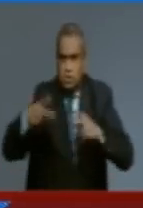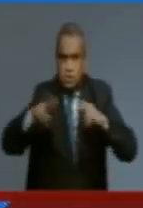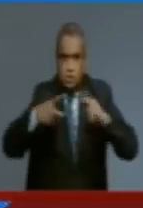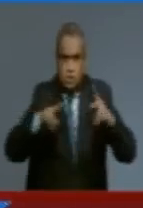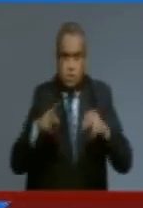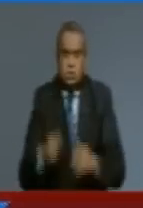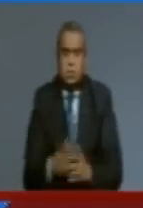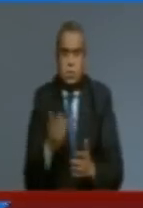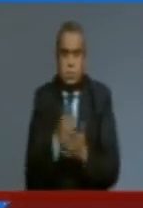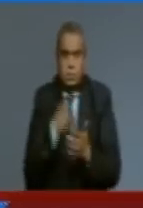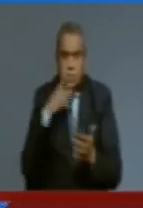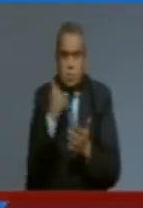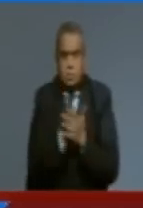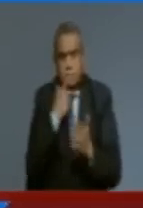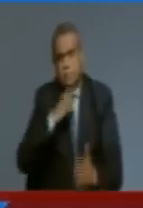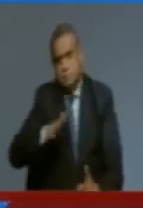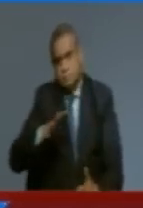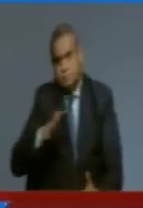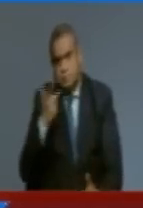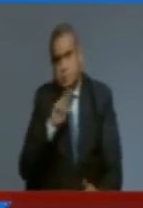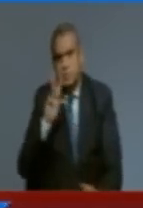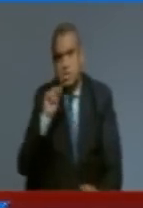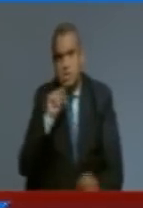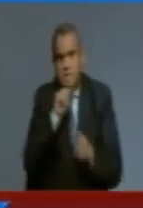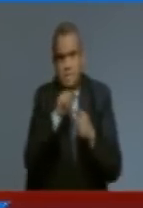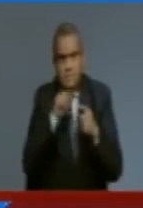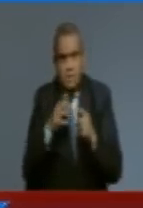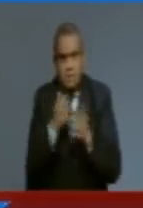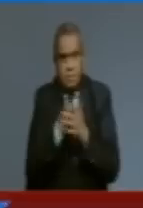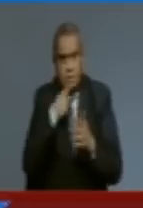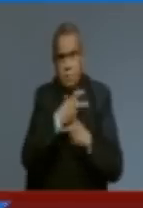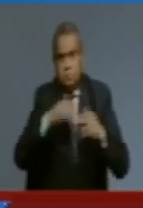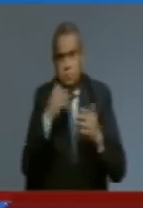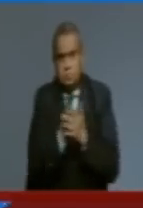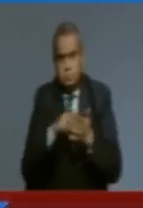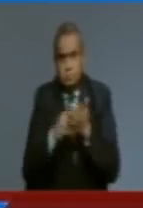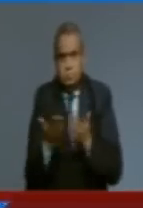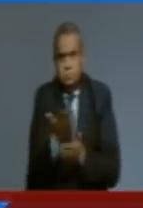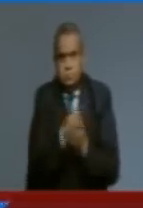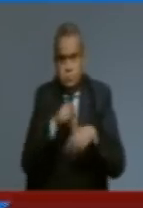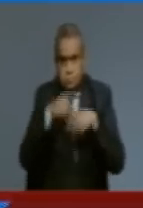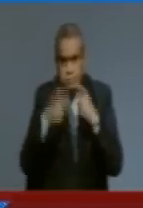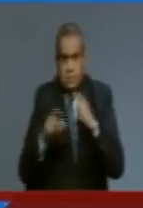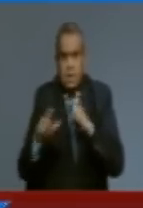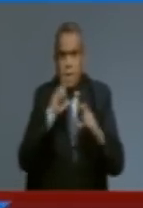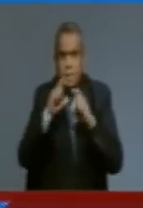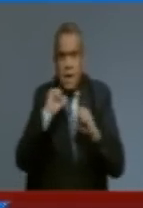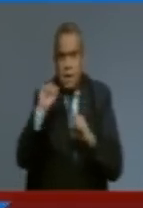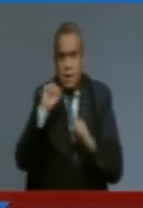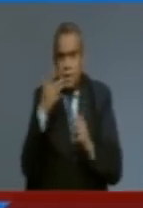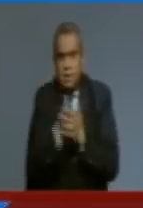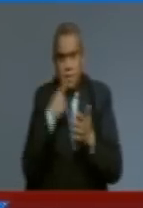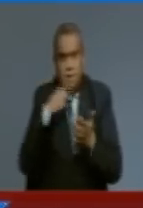يقارن بتقريبا 20% من كافة المعاملات في إطار البنك، وفقط